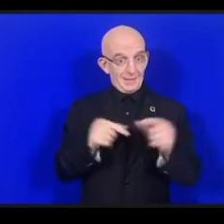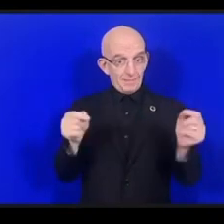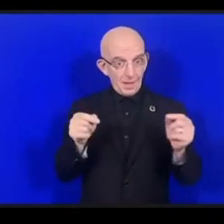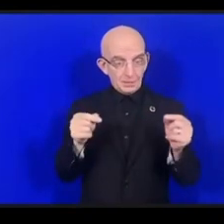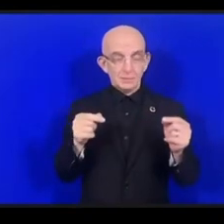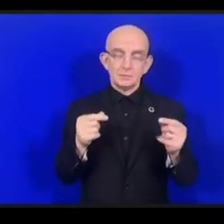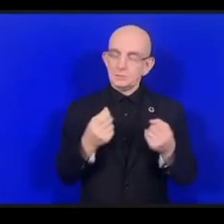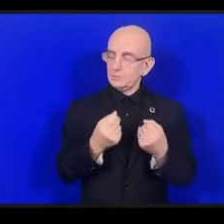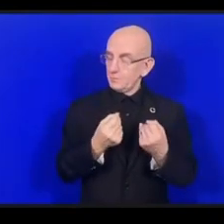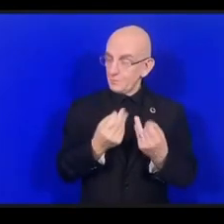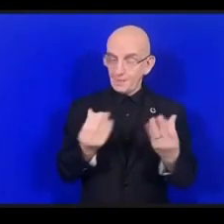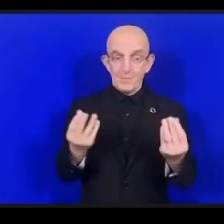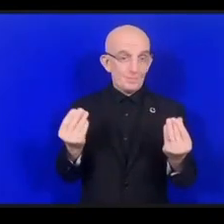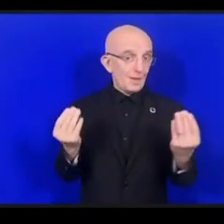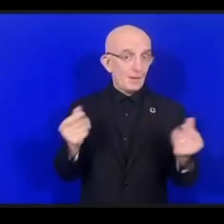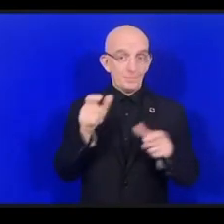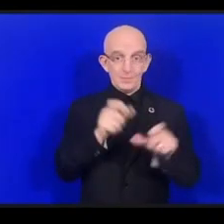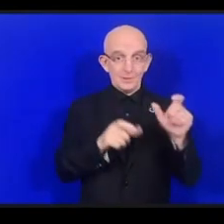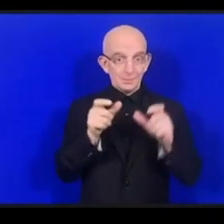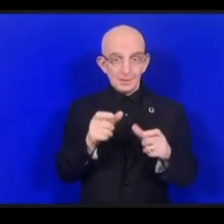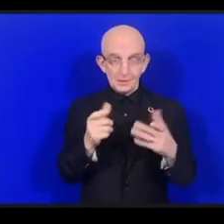人